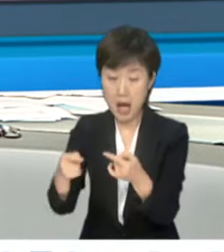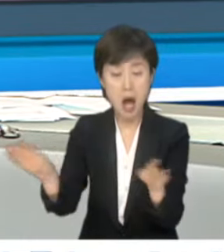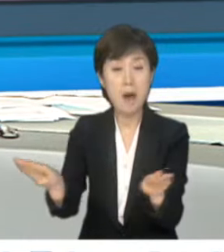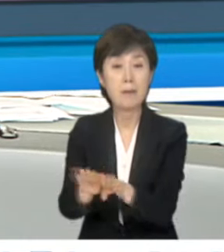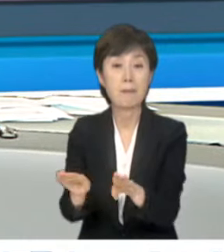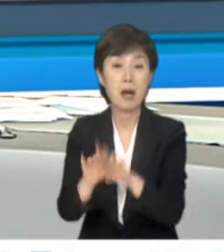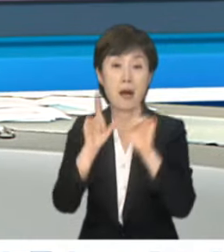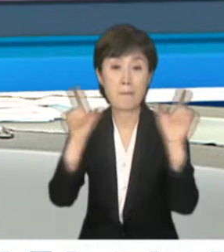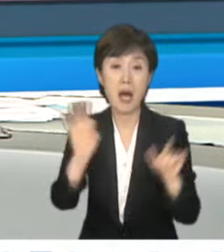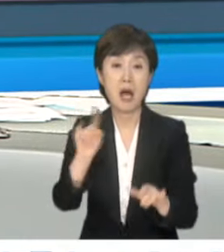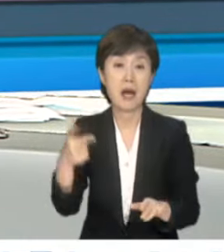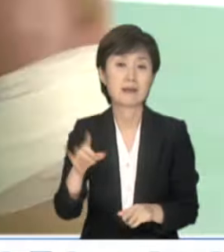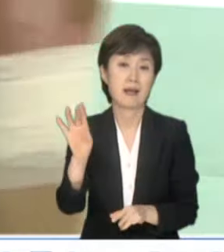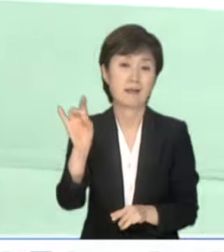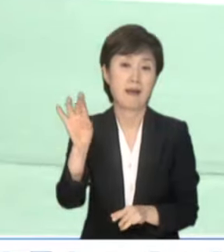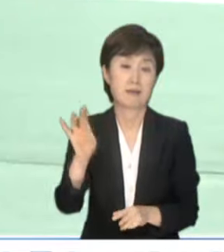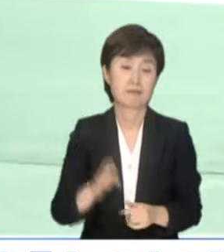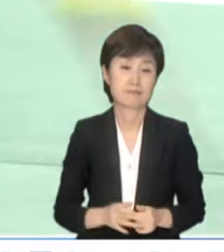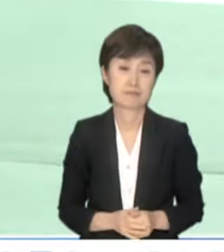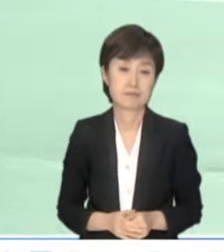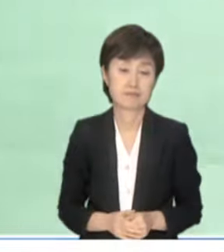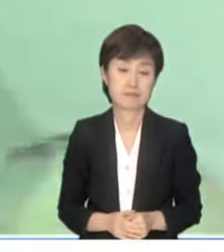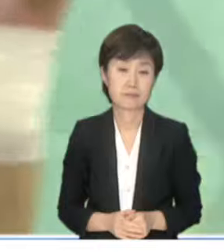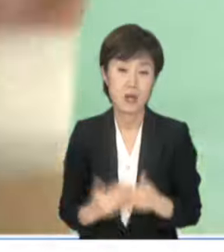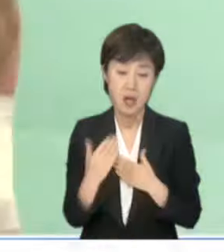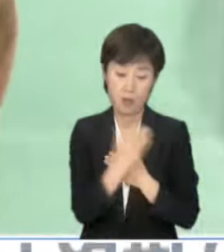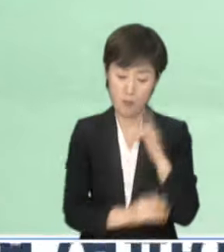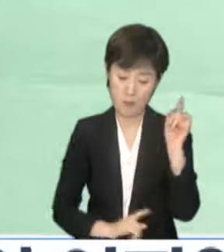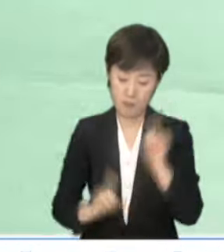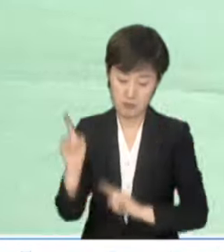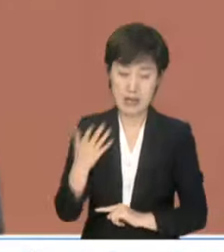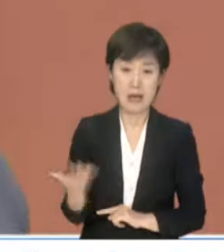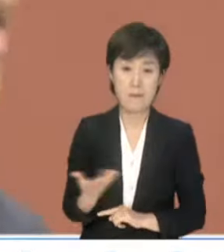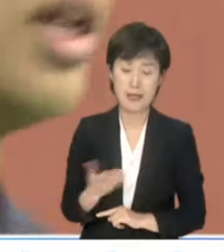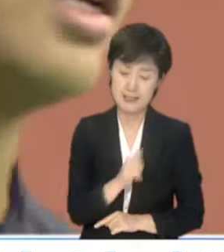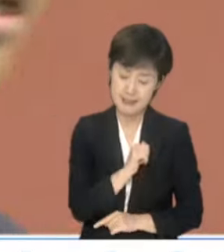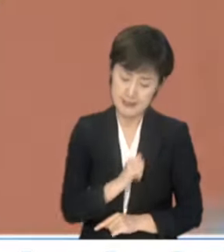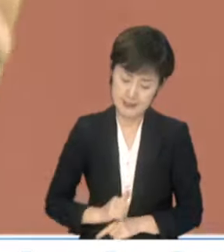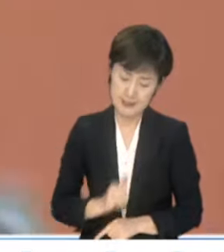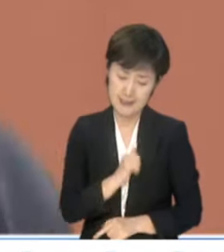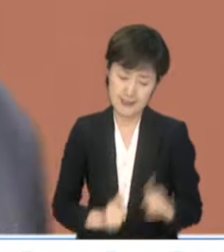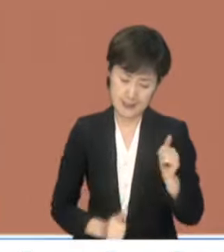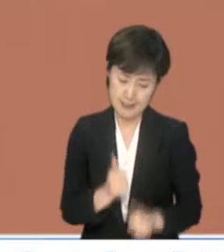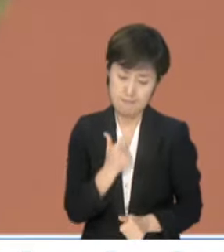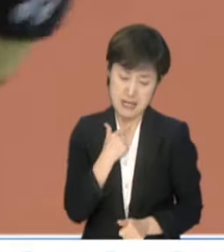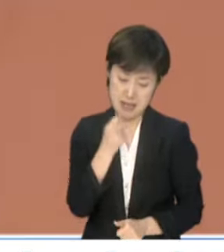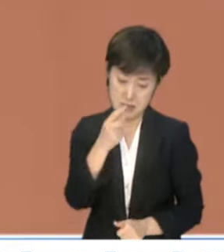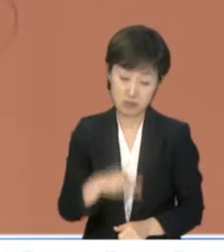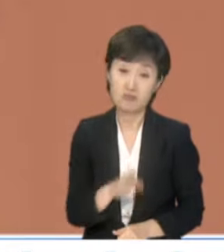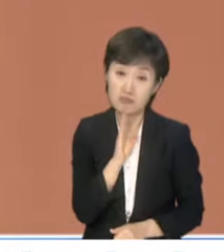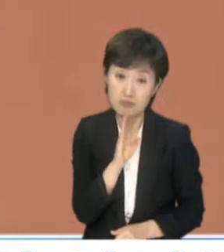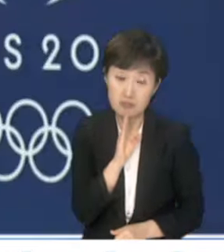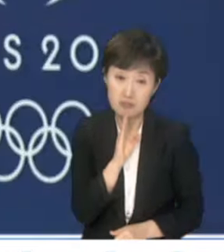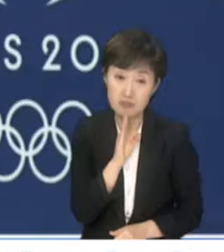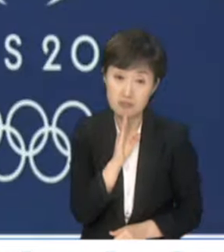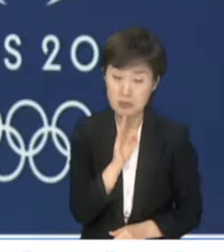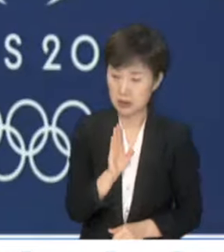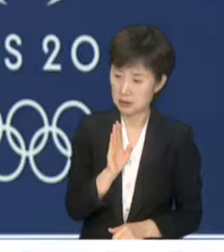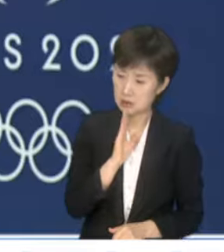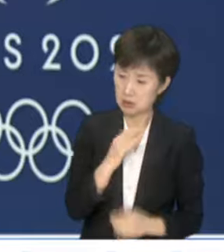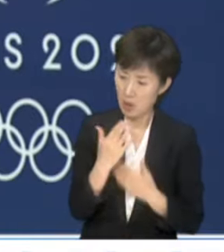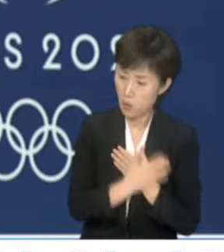유일하다면서요? 네, 좀 이례적인 상황이긴 합니다. 부상이 있다고 하더라도 또 참고 그동안 대회에 나갔던 전력들이 있기 때문에 이게 정말